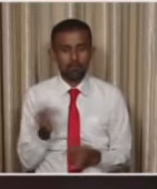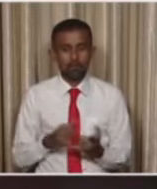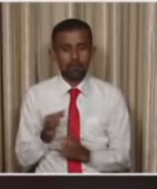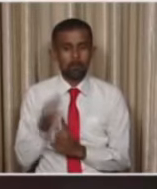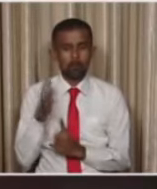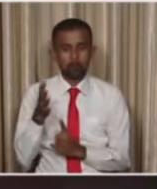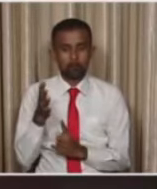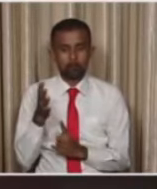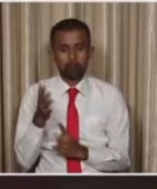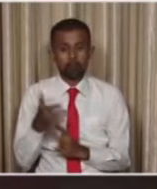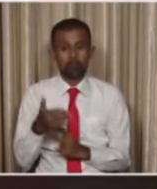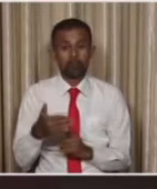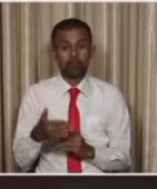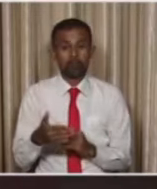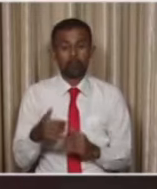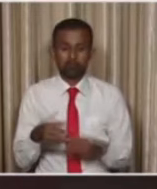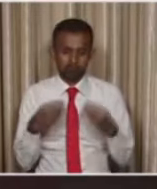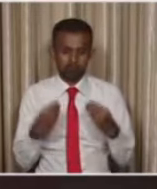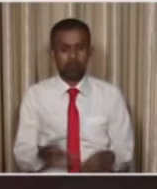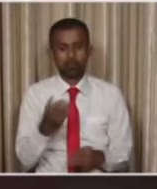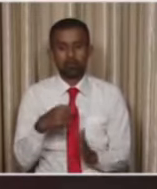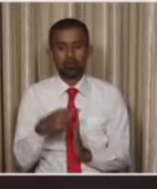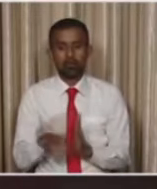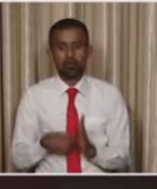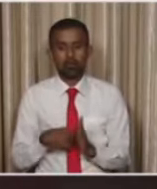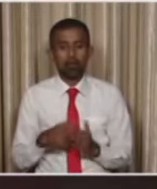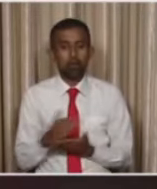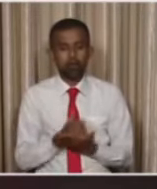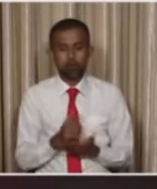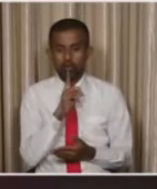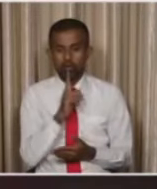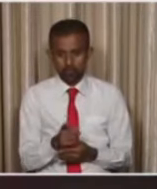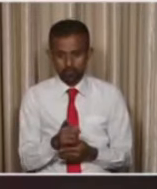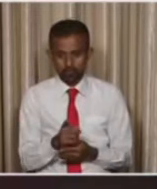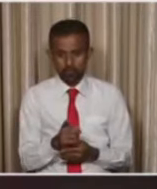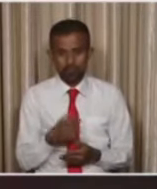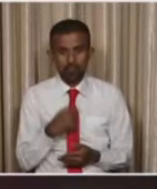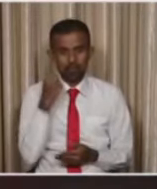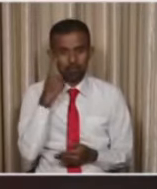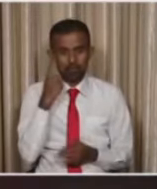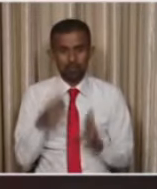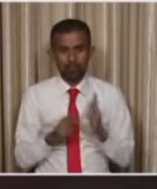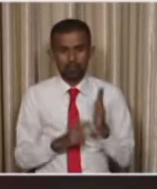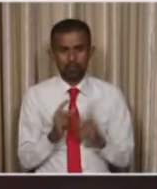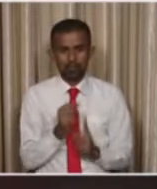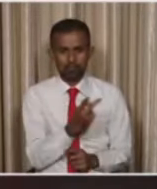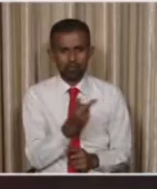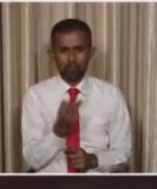ප්‍රේමදාස මැතිතුමාට කිට්ටුවටවත් එන්න බෑ. අපරාධය මම මේ රටේ සමස්ත ජනතාවට කියනවා. විශේෂයෙන් අපි දන්නවා තවත් UNP කාරෝ කිහිප දෙනෙක්